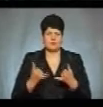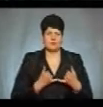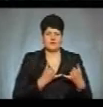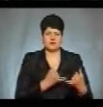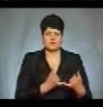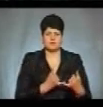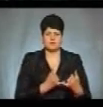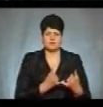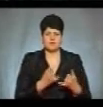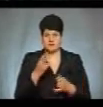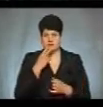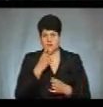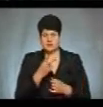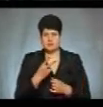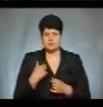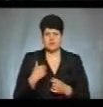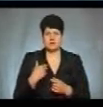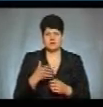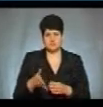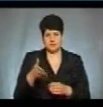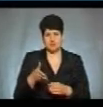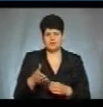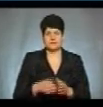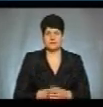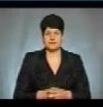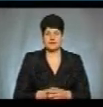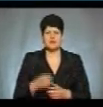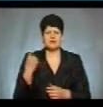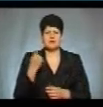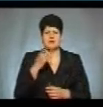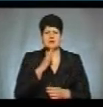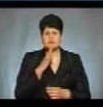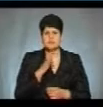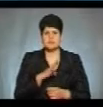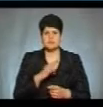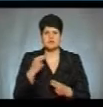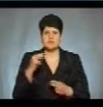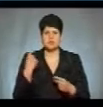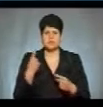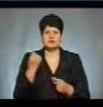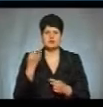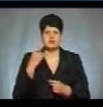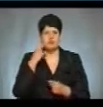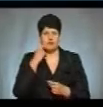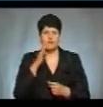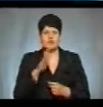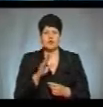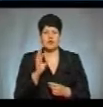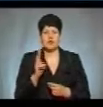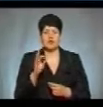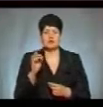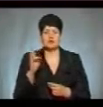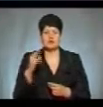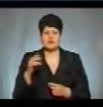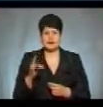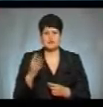поважають. Як ви, може, замітили, як виходимо, ми жмемо руки. Єдина дівчина, яка змагалася на чемпіонаті області – 14-річна Вероніка Кондратенко. У